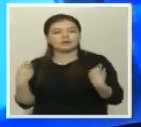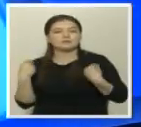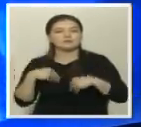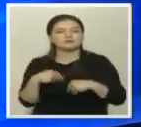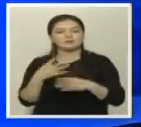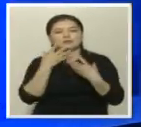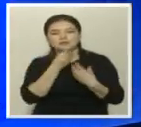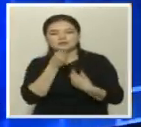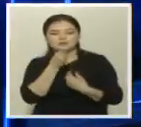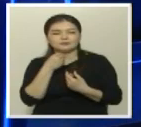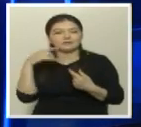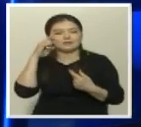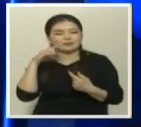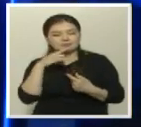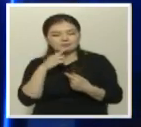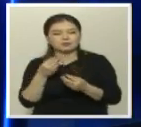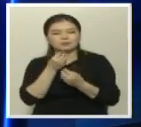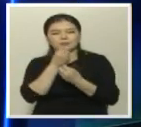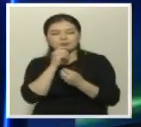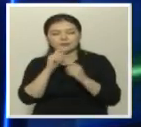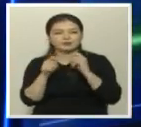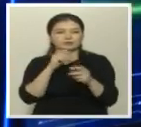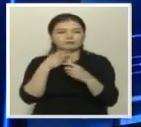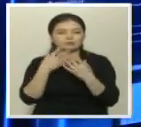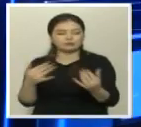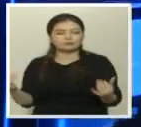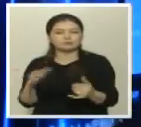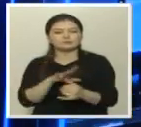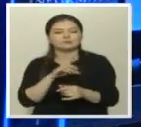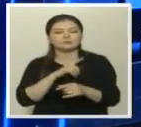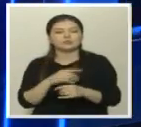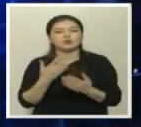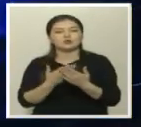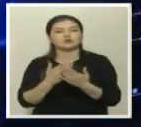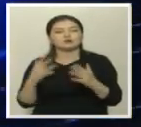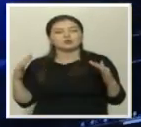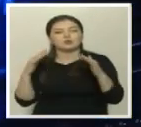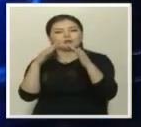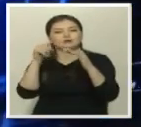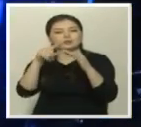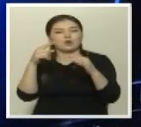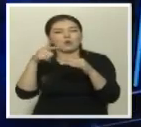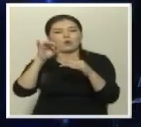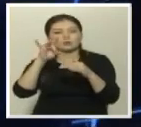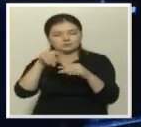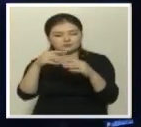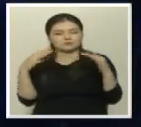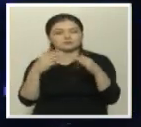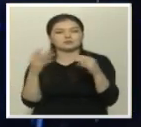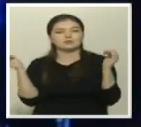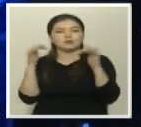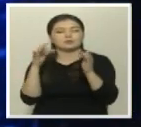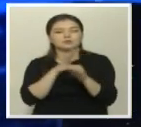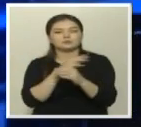дарить подарки по традиции жителям ангестау собрались на вершине горел пот-пан И зашли огонь единства в этом году Мероприятие было